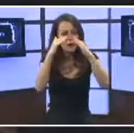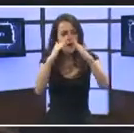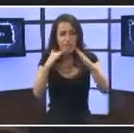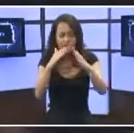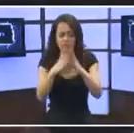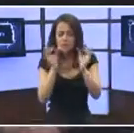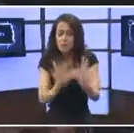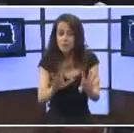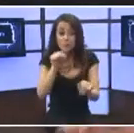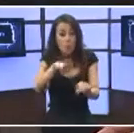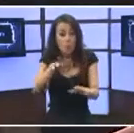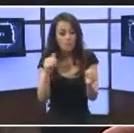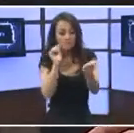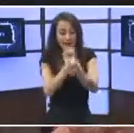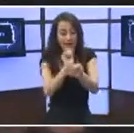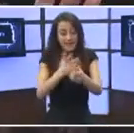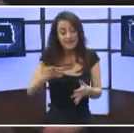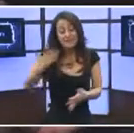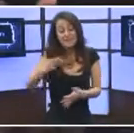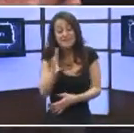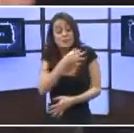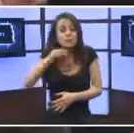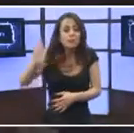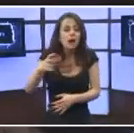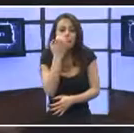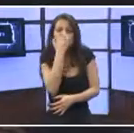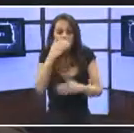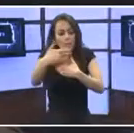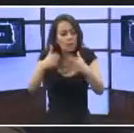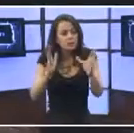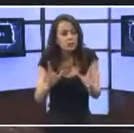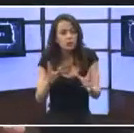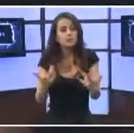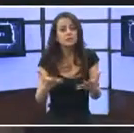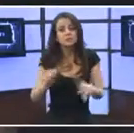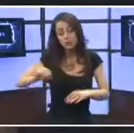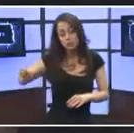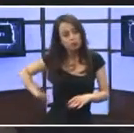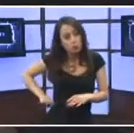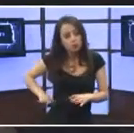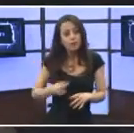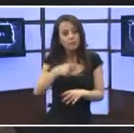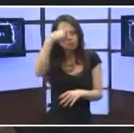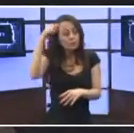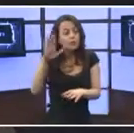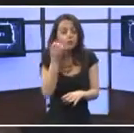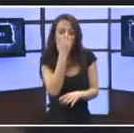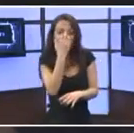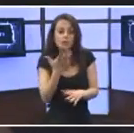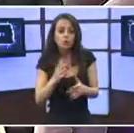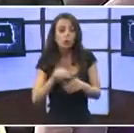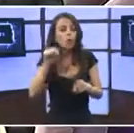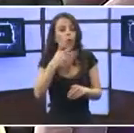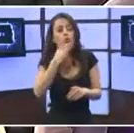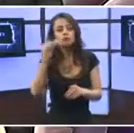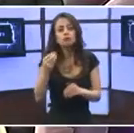muhteşem ki onların bekleme salonlarında çocuklarını gururla el işi yaparak bekliyorlar. Biz hepsine şahit olduk. O güzelliği